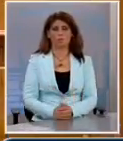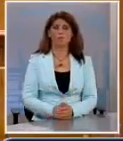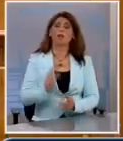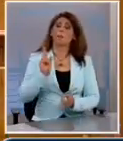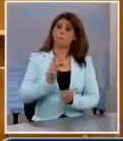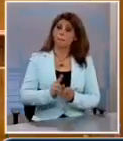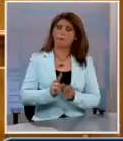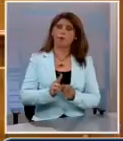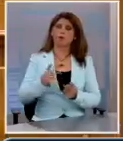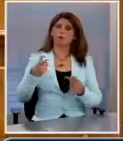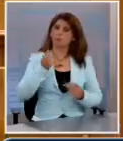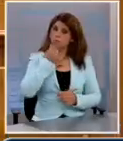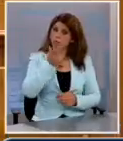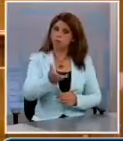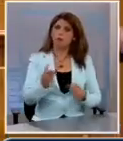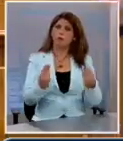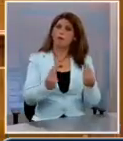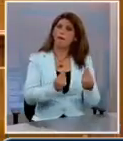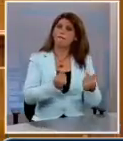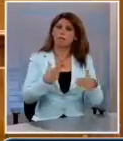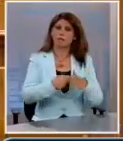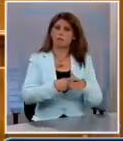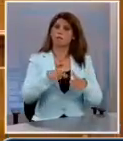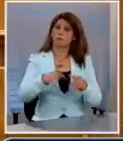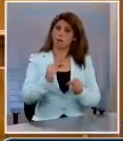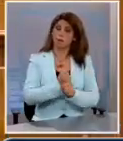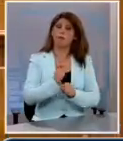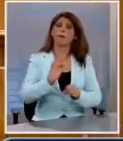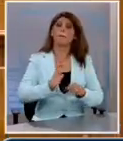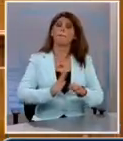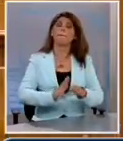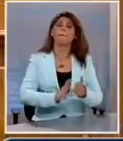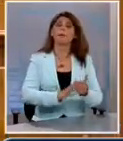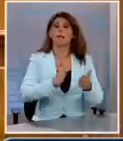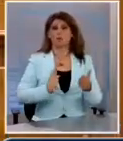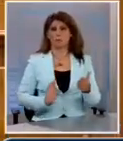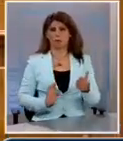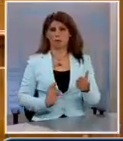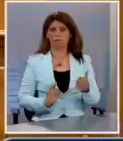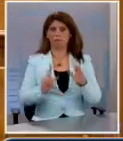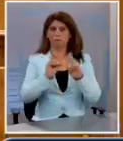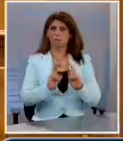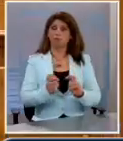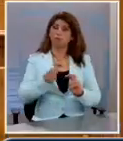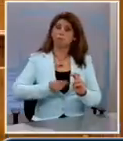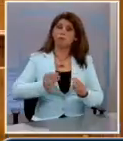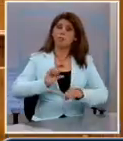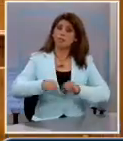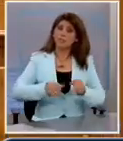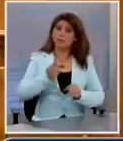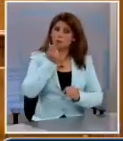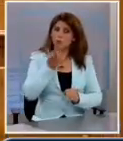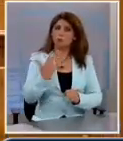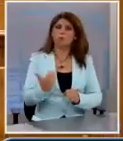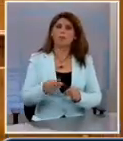δαπάνες του προϋπολογισμού και τα λεγόμενα ευγενή ταμεία, το οποίο και σήμερα επιμένετε να μην τα ακουμπάτε, εξετάζοντας πιο δραστικά δαπάνες που